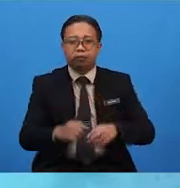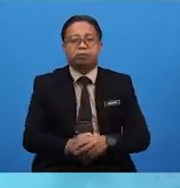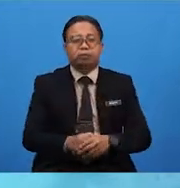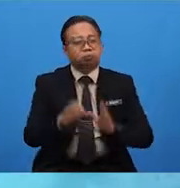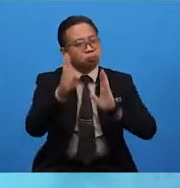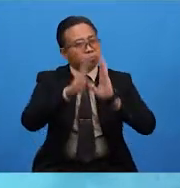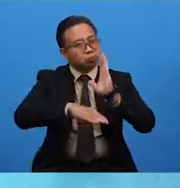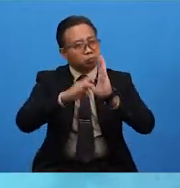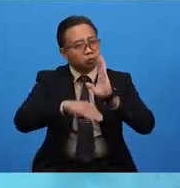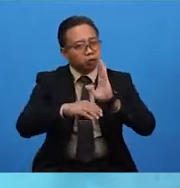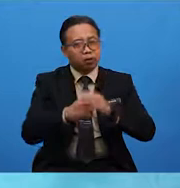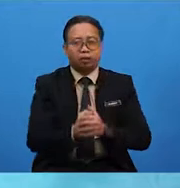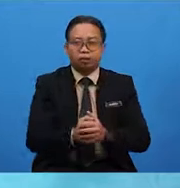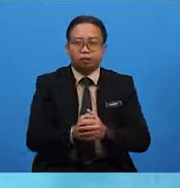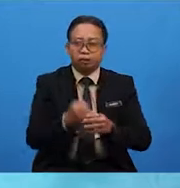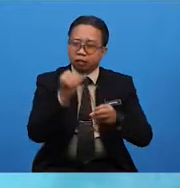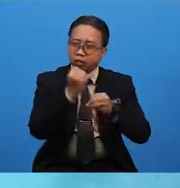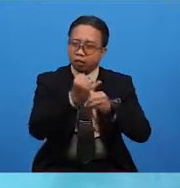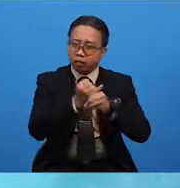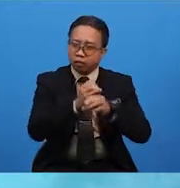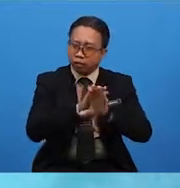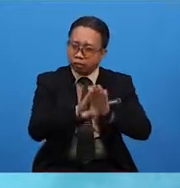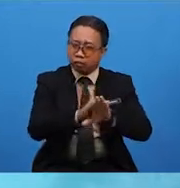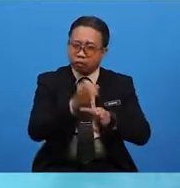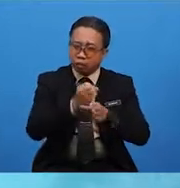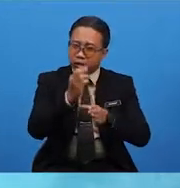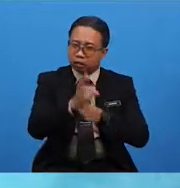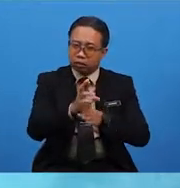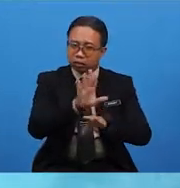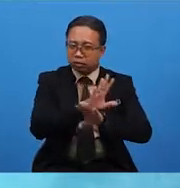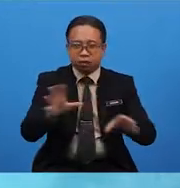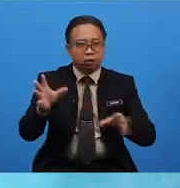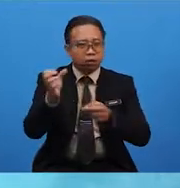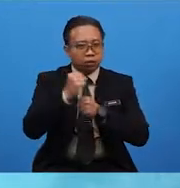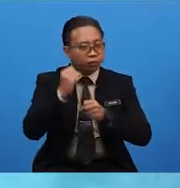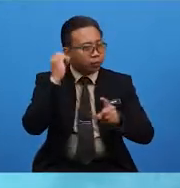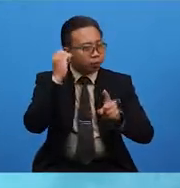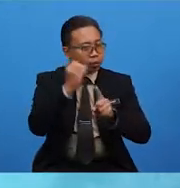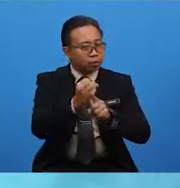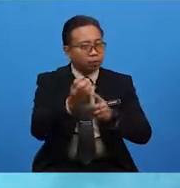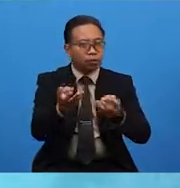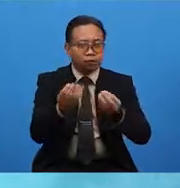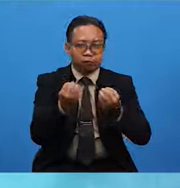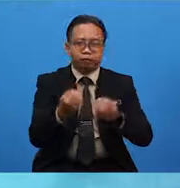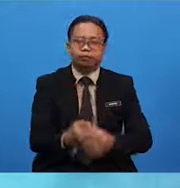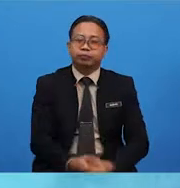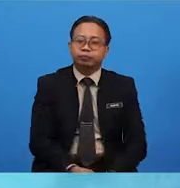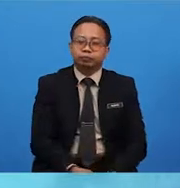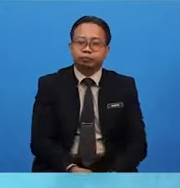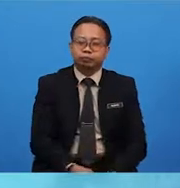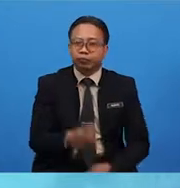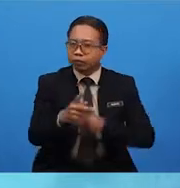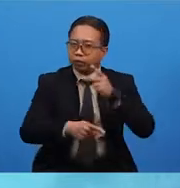serta mengurangkan risiko karya tersebut ditolak atau tidak mencapai objek yang diinginkan